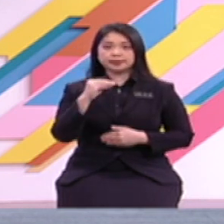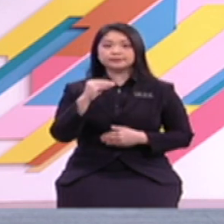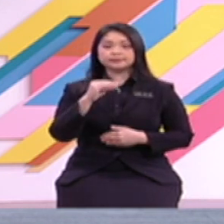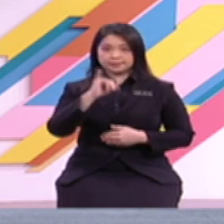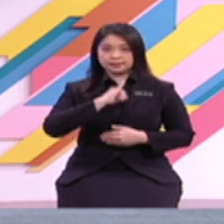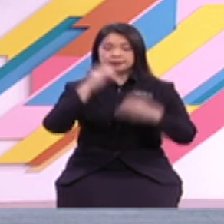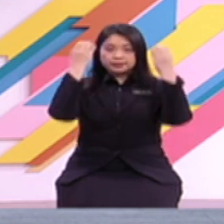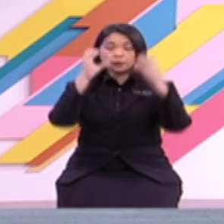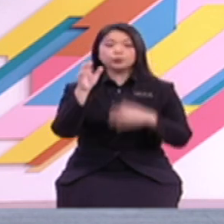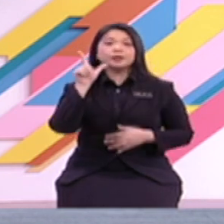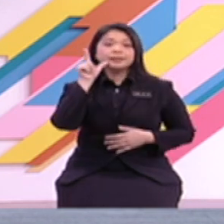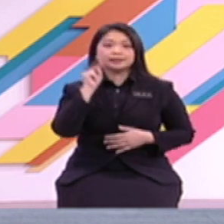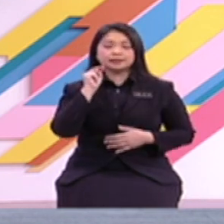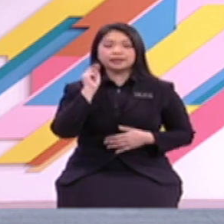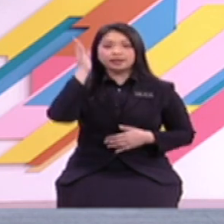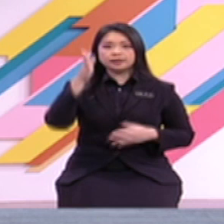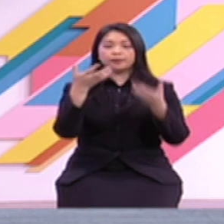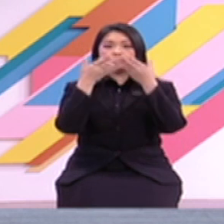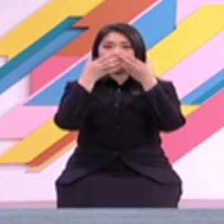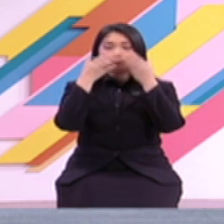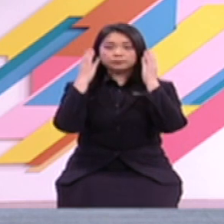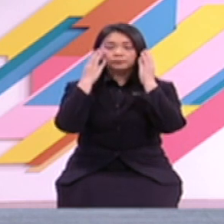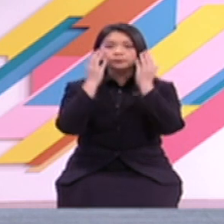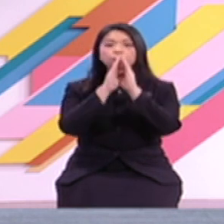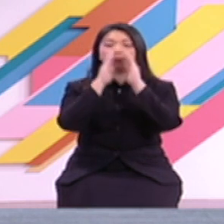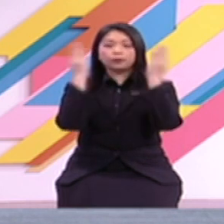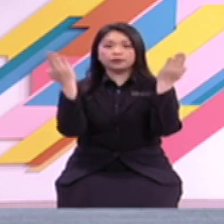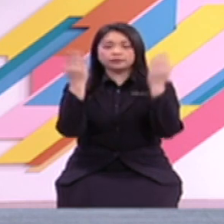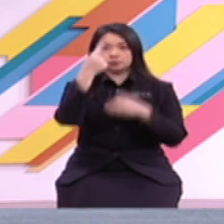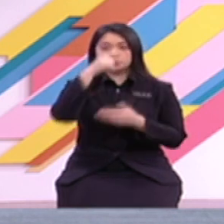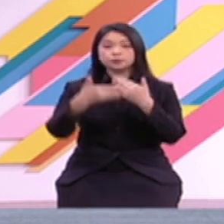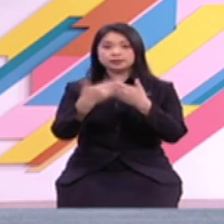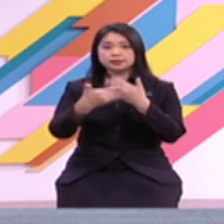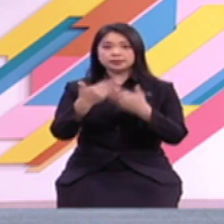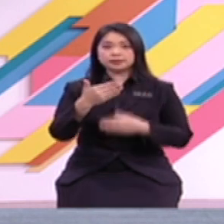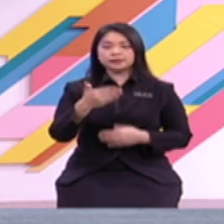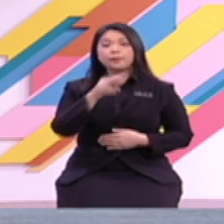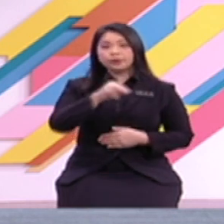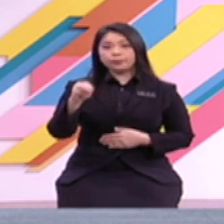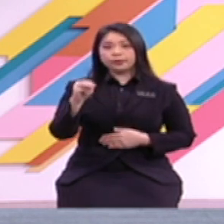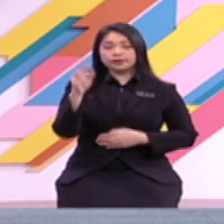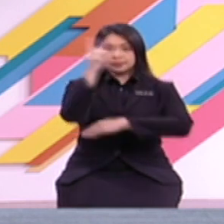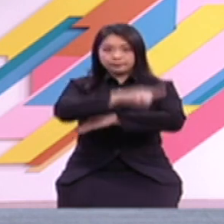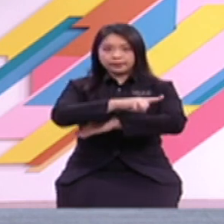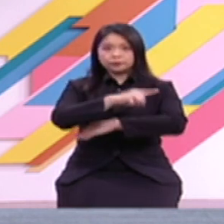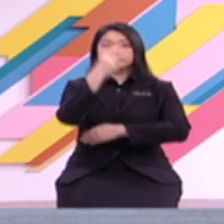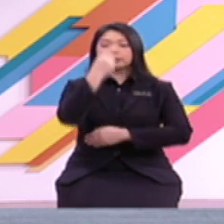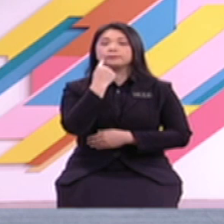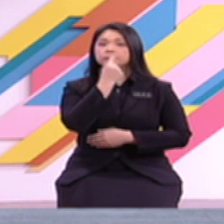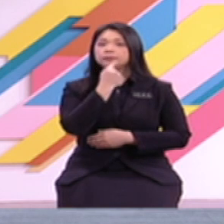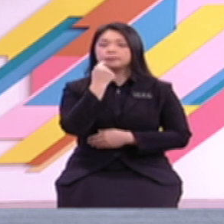Lina dibenarkan untuk membuka penutup muka bagi memudahkan adik-adik kita membaca gerak bibir